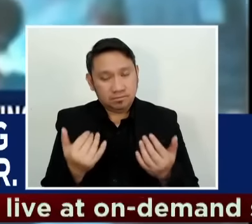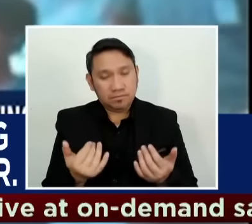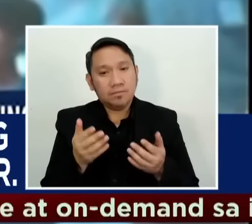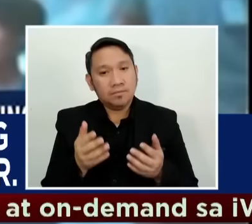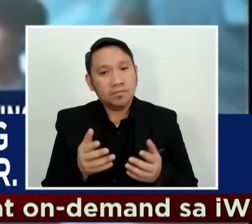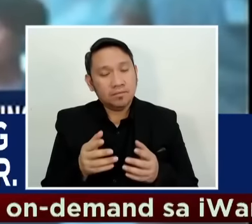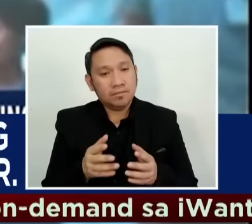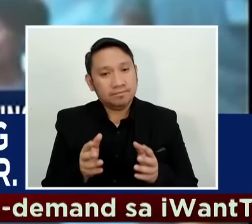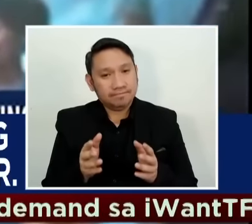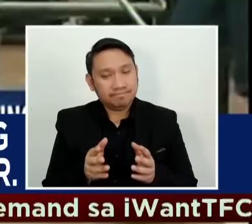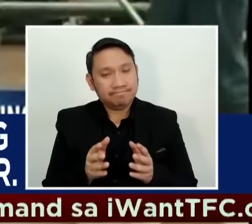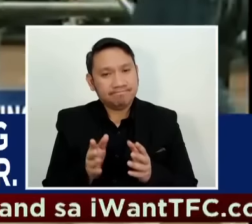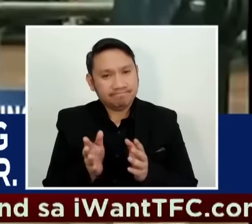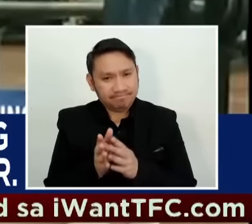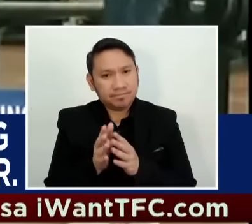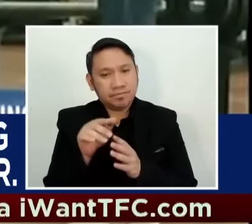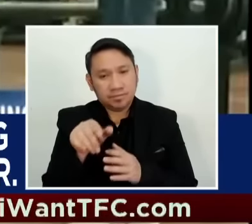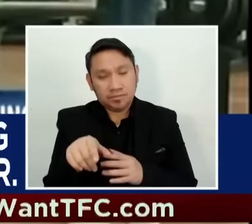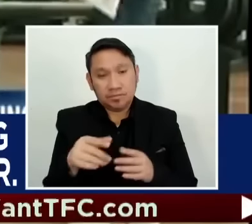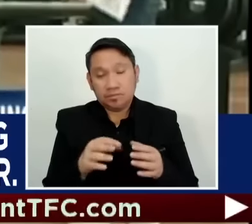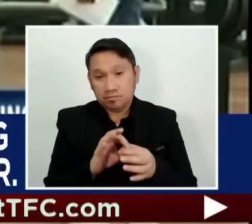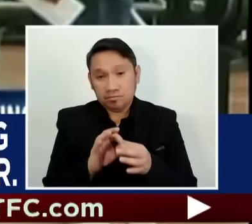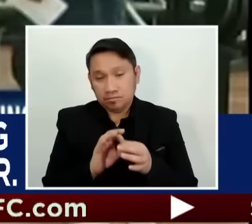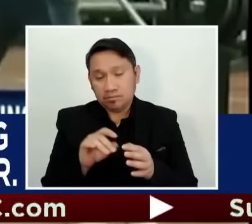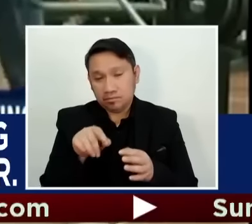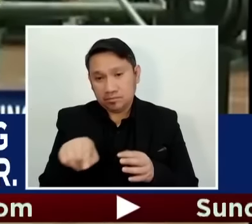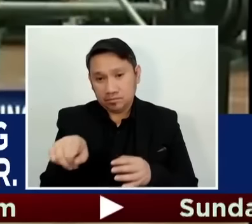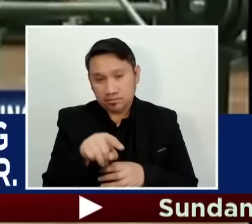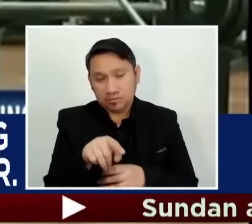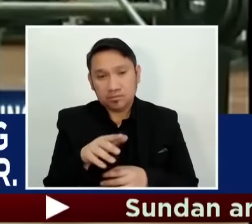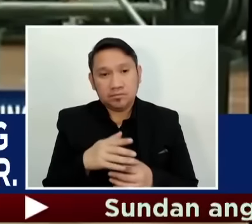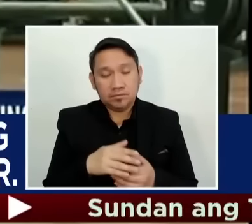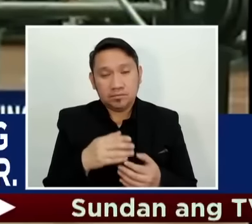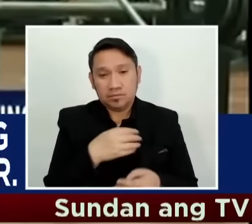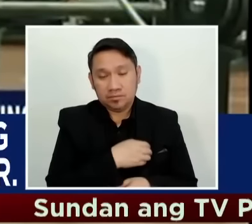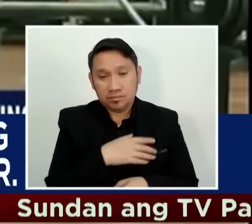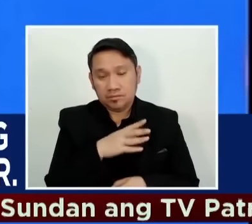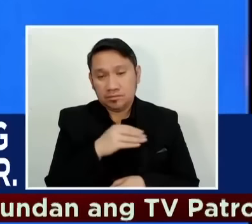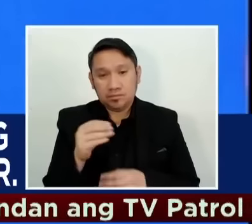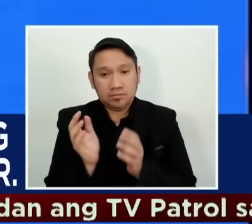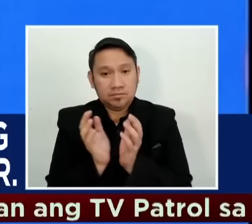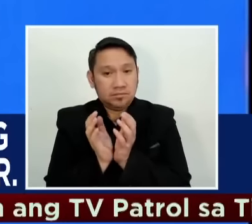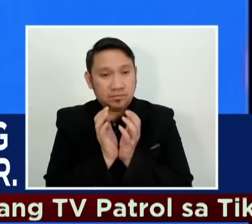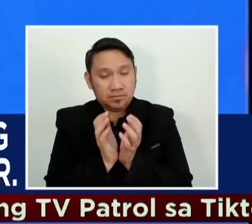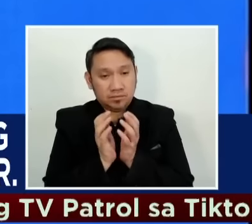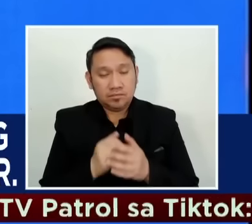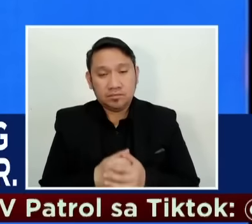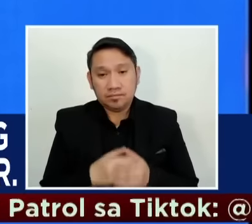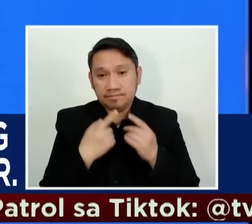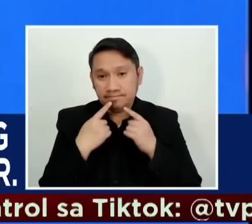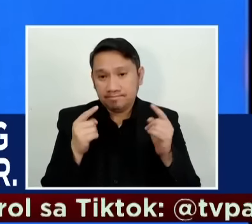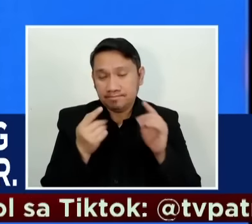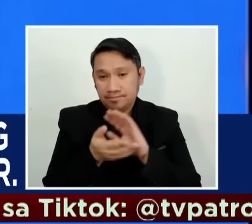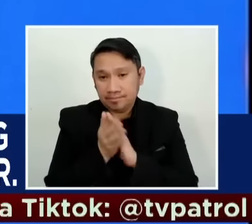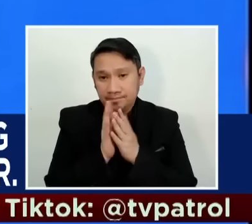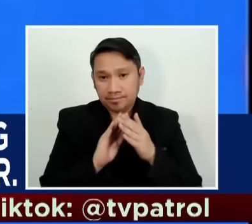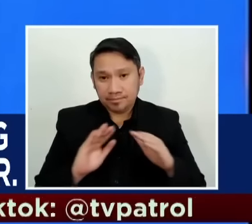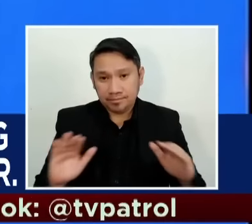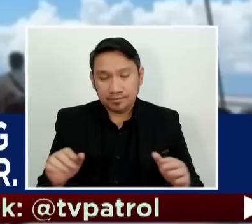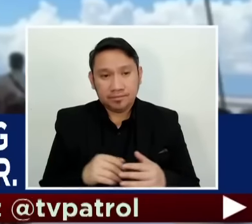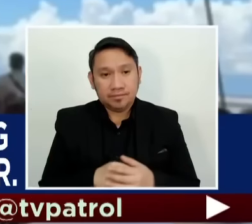pagtutulungan ng national at local governments, militar, PNP at ng komunidad para makamit ang kapayapaan doon.